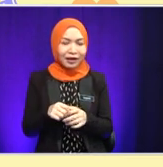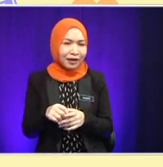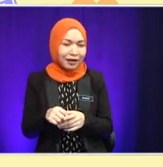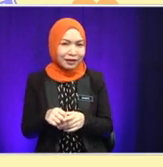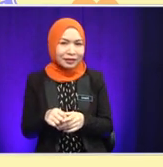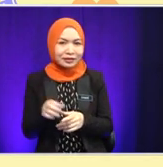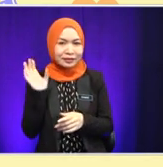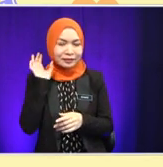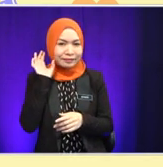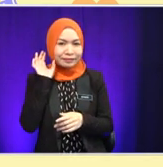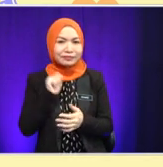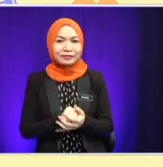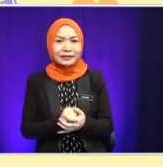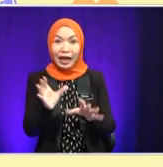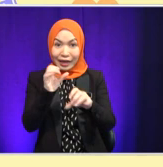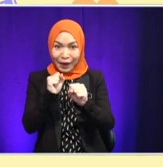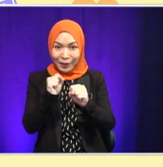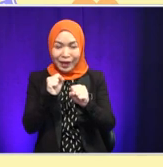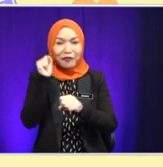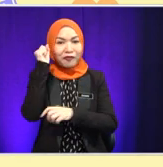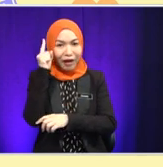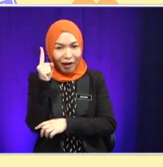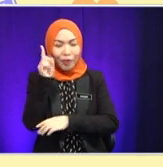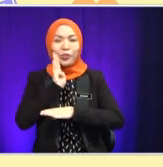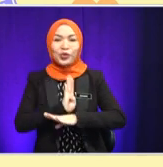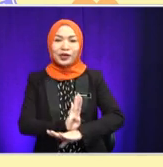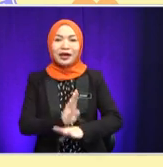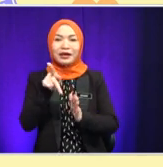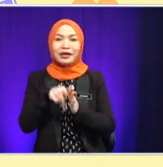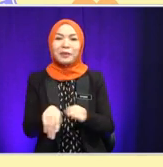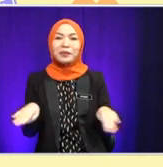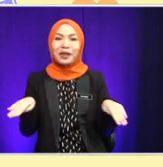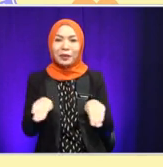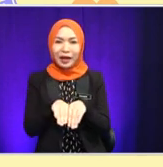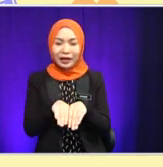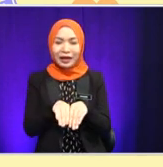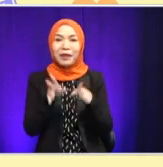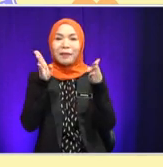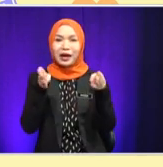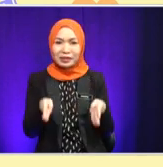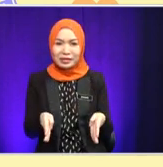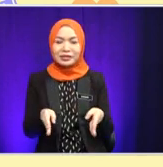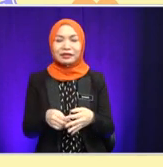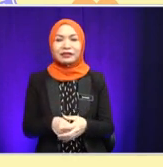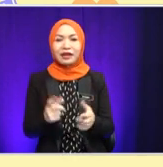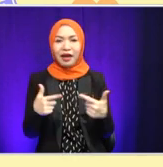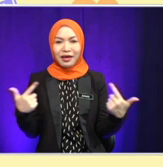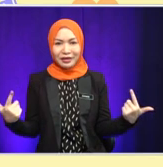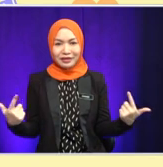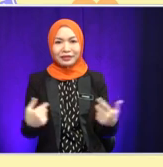memahami dan menghargai budaya berbagai kaum dapat memahami dan juga menghargai budaya